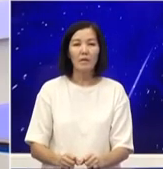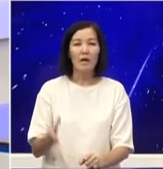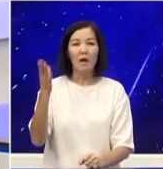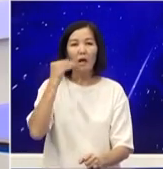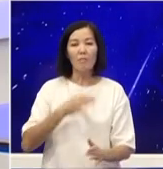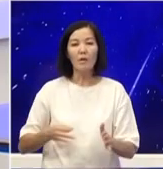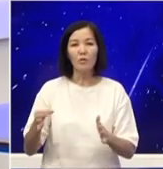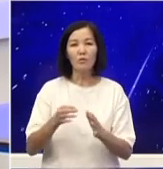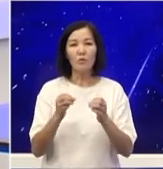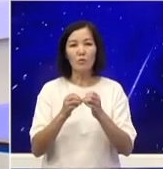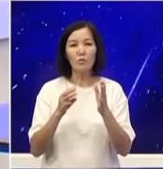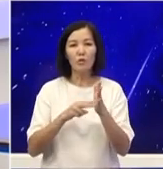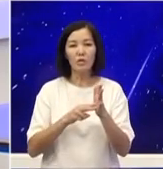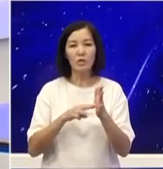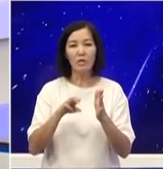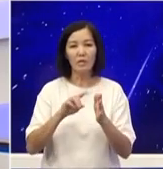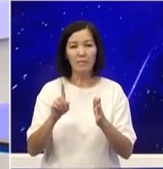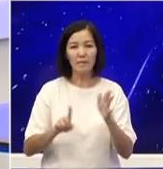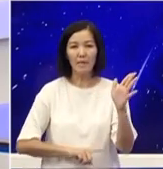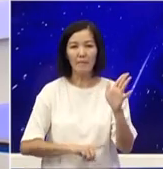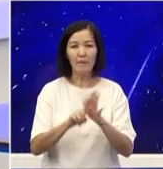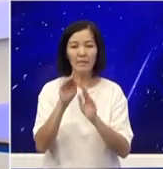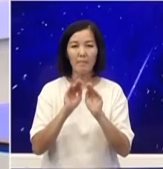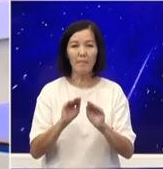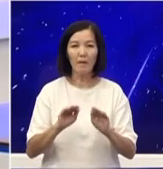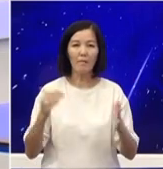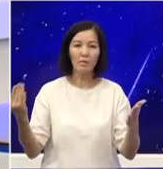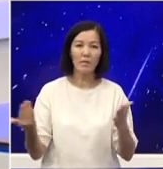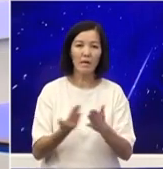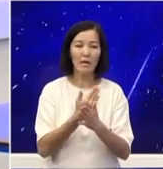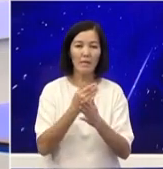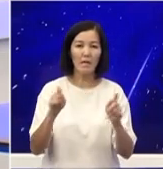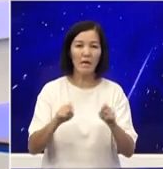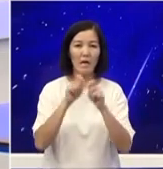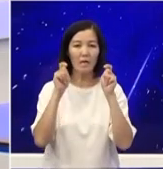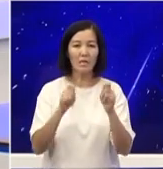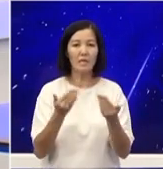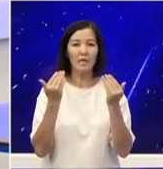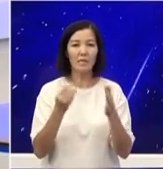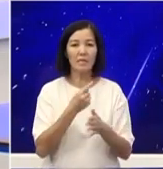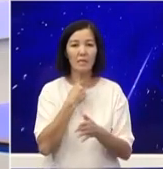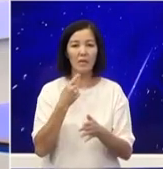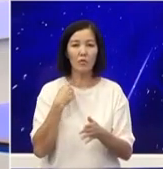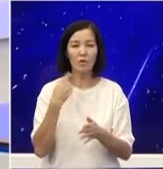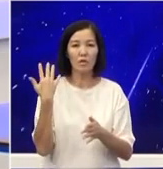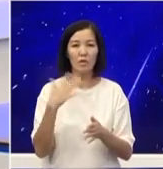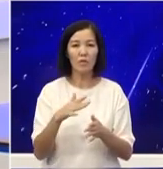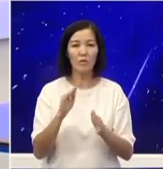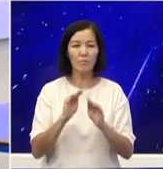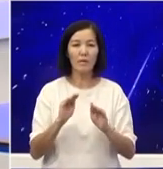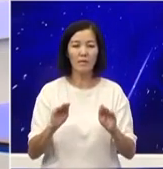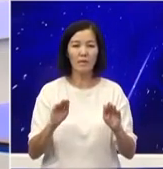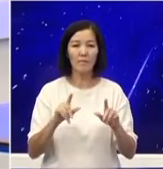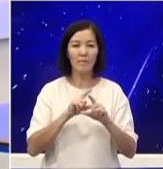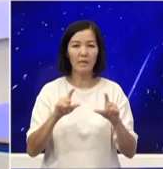Облыста 17 тамыздан бастап балабақшалардың жұмысы қайта жанданды. Қазіргі таңда Талдықорғанның өзінде 50-ден астам мектепке дейінгі